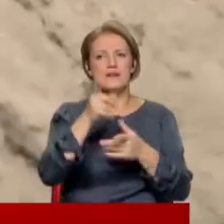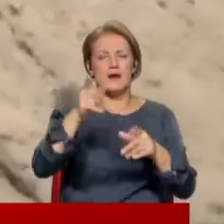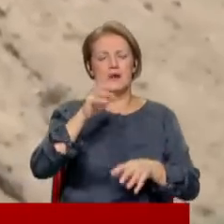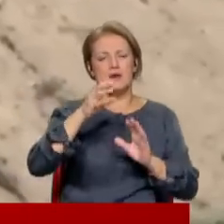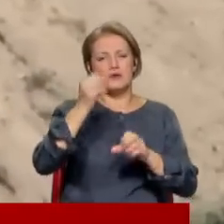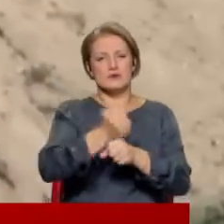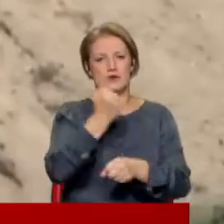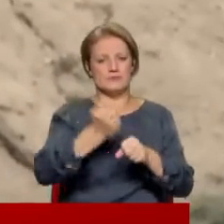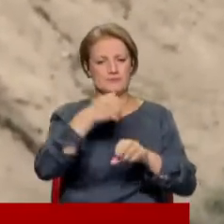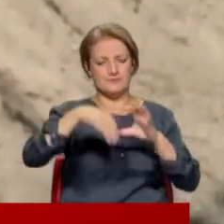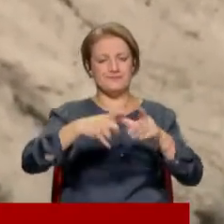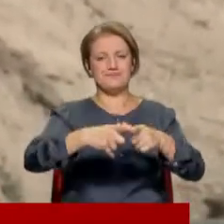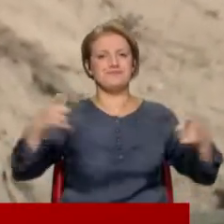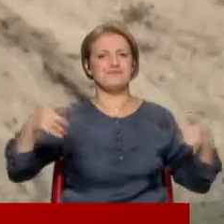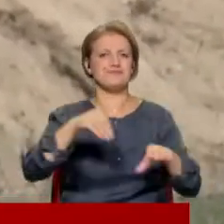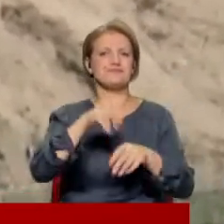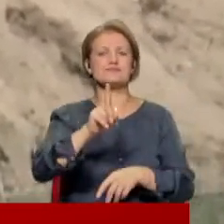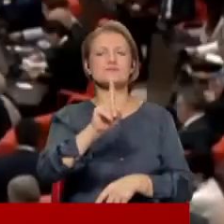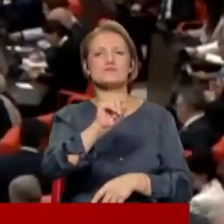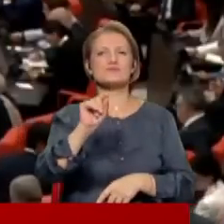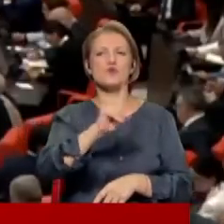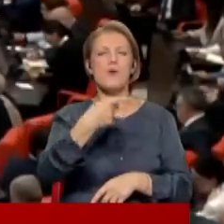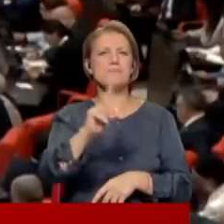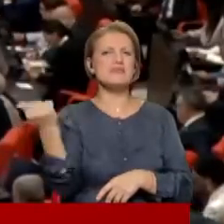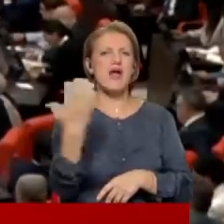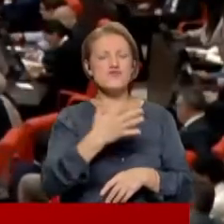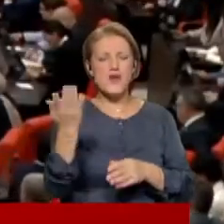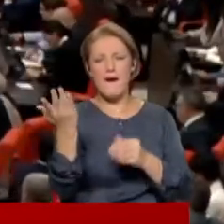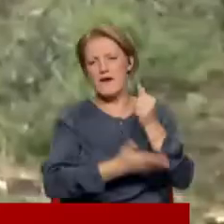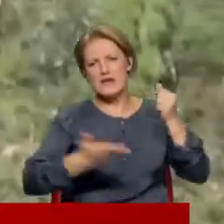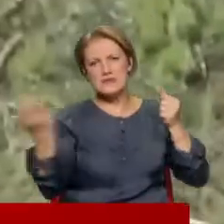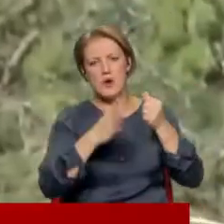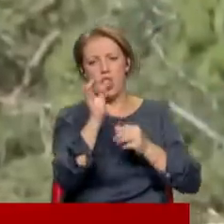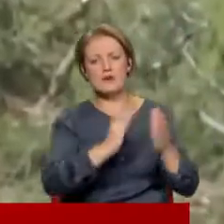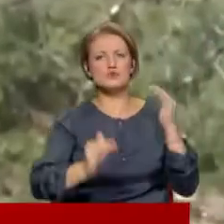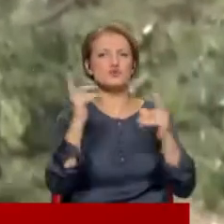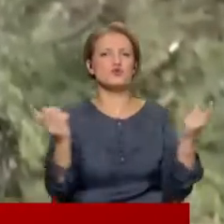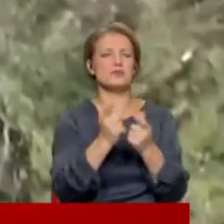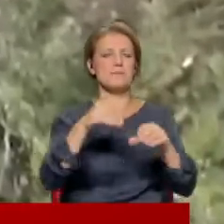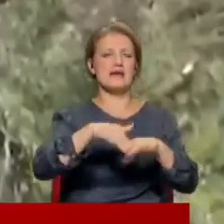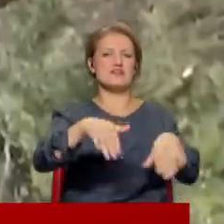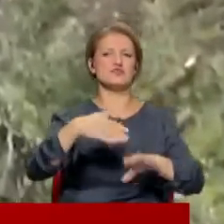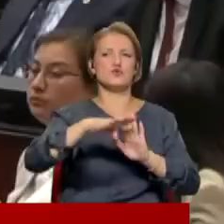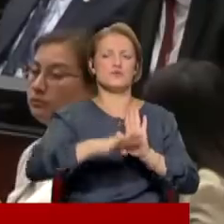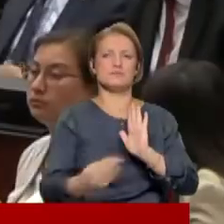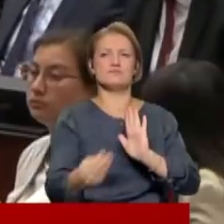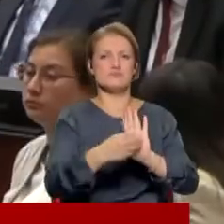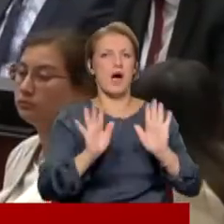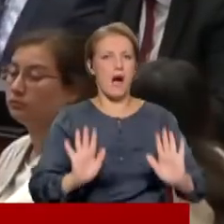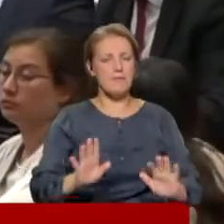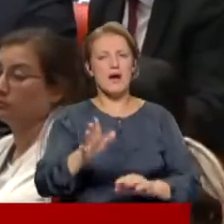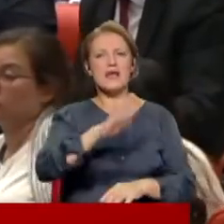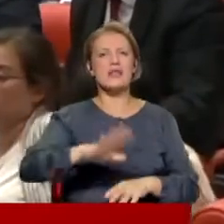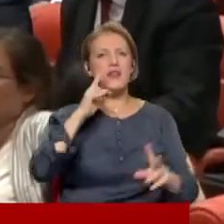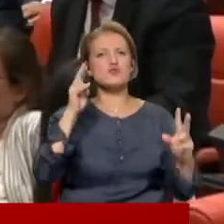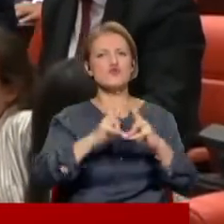madeni sahasının genişletilmesi için on binlerce ağacın kesilmesini olağanüstü toplantı ile meclis gündemine taşıdı muhalefet ama